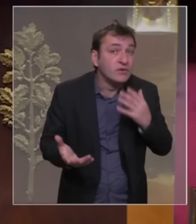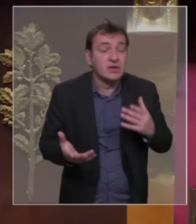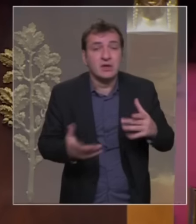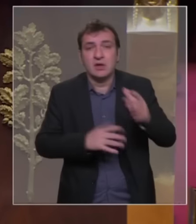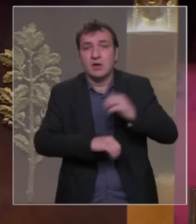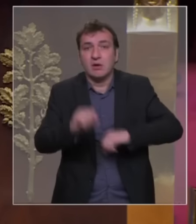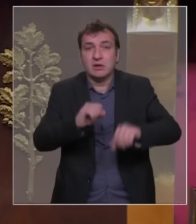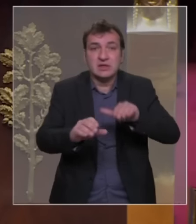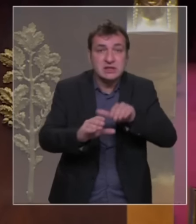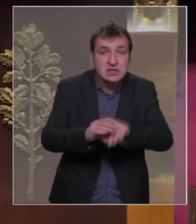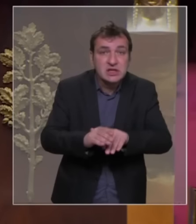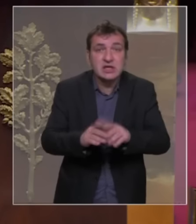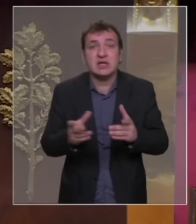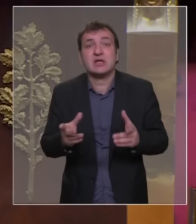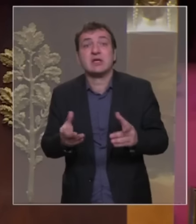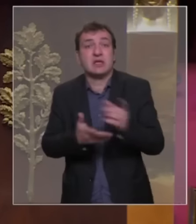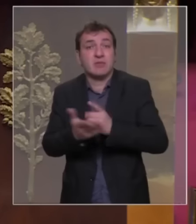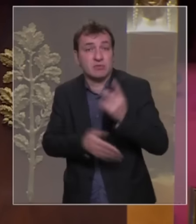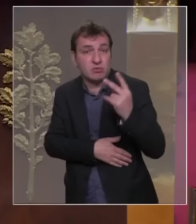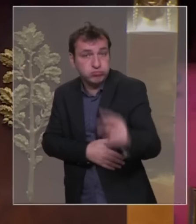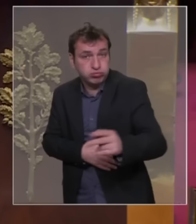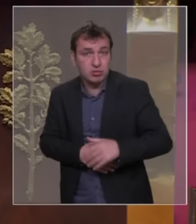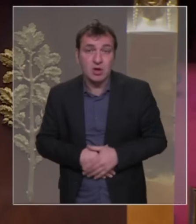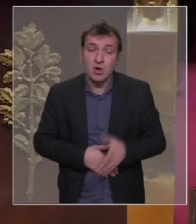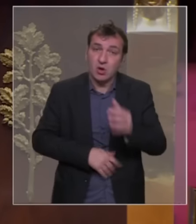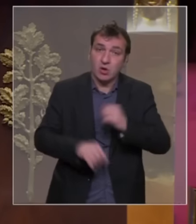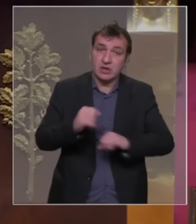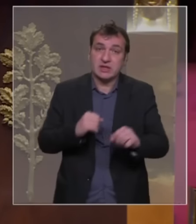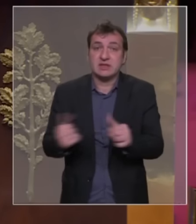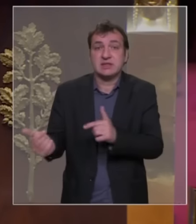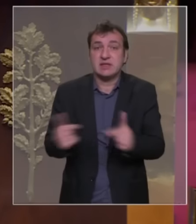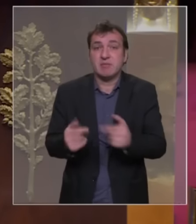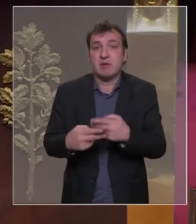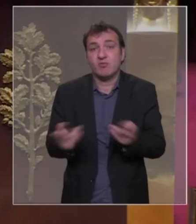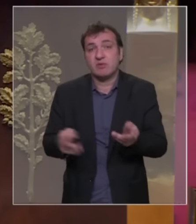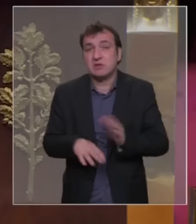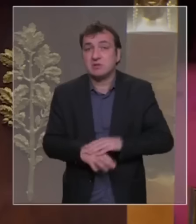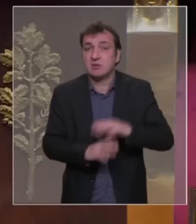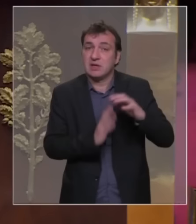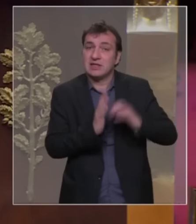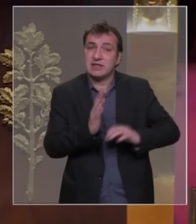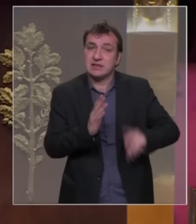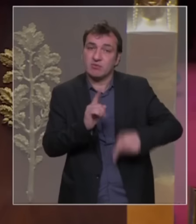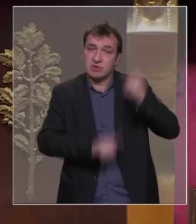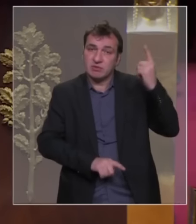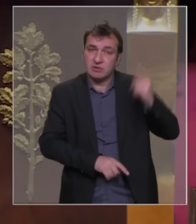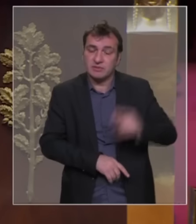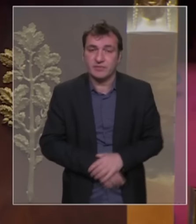vous, dans vos circonscriptions, des débats publics sur les textes les plus importants.